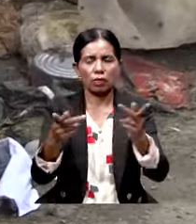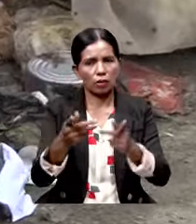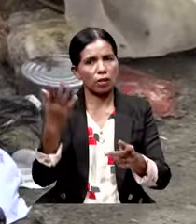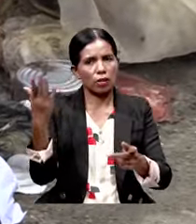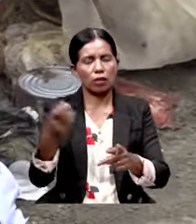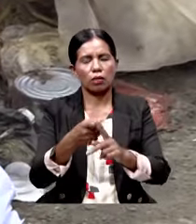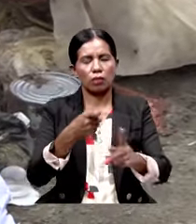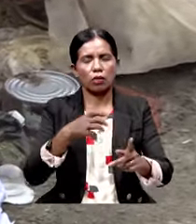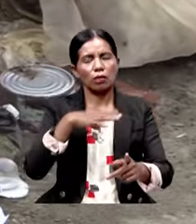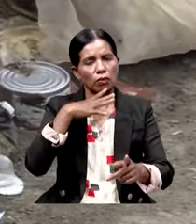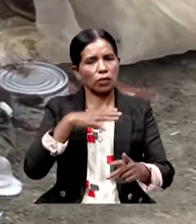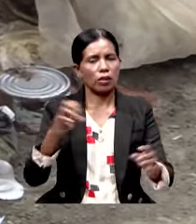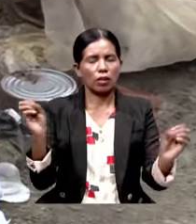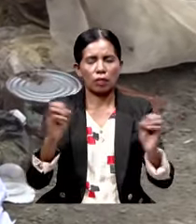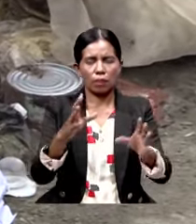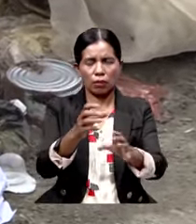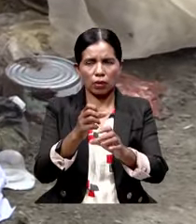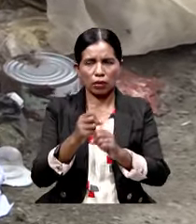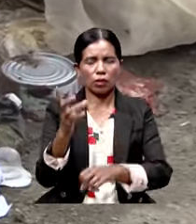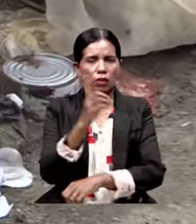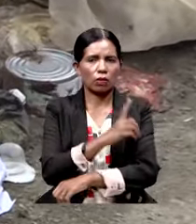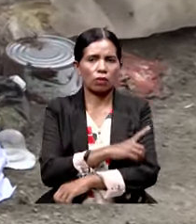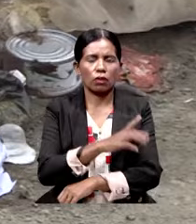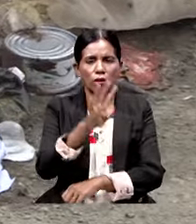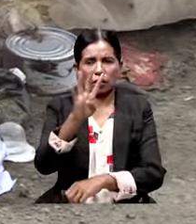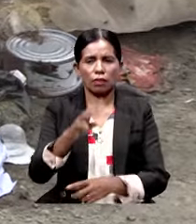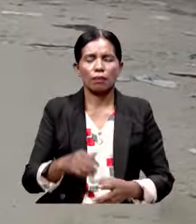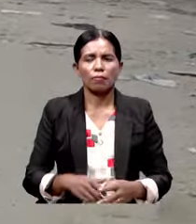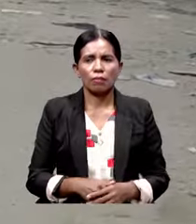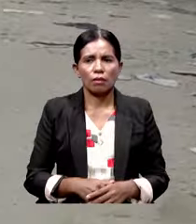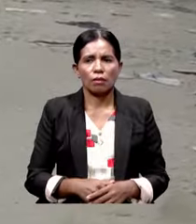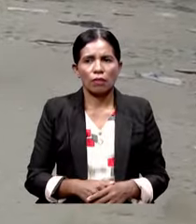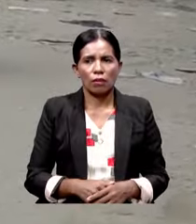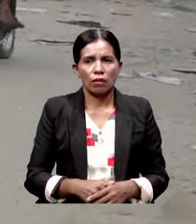parte saneamento, la mai raut, quase loron hatona. Para poder ler,